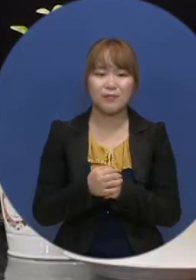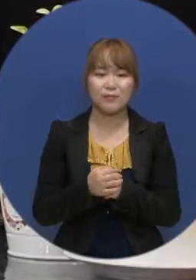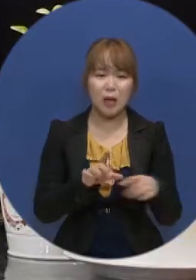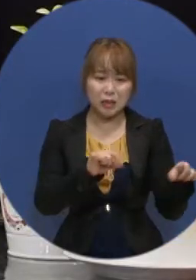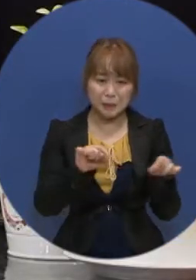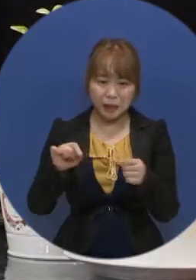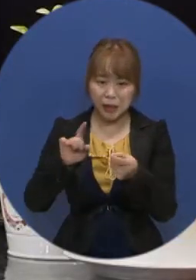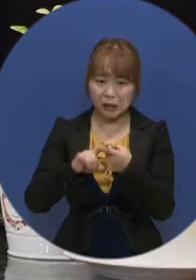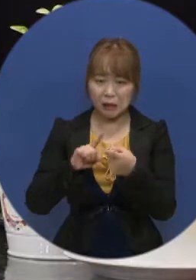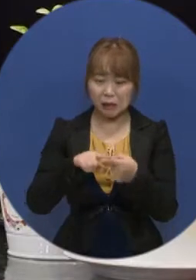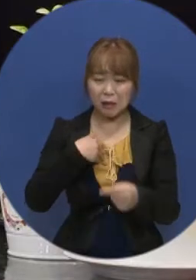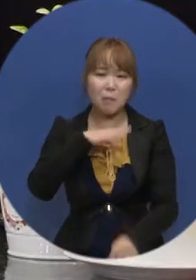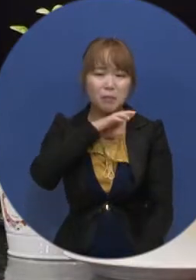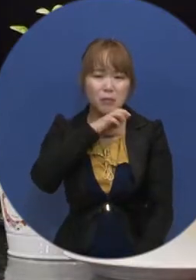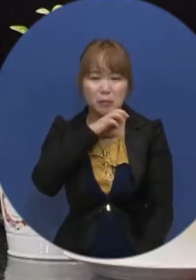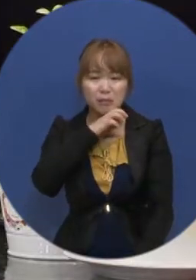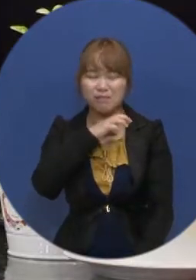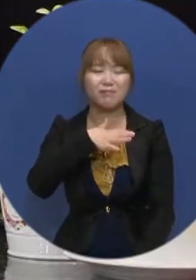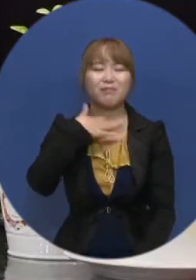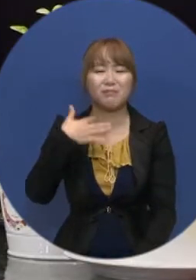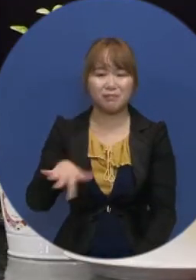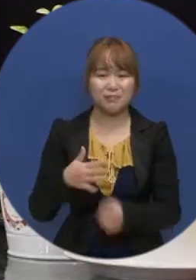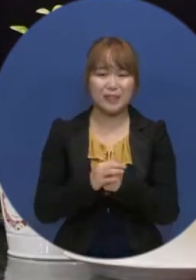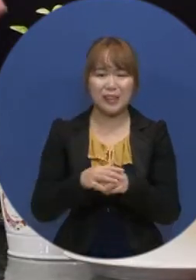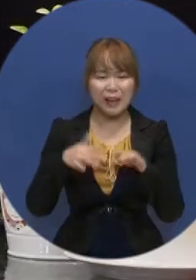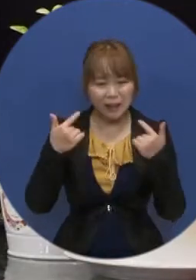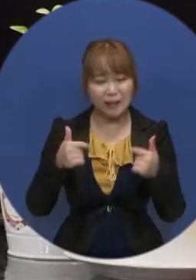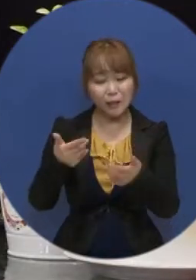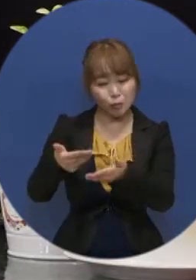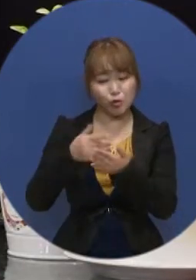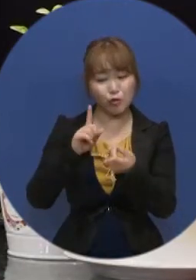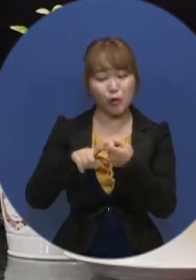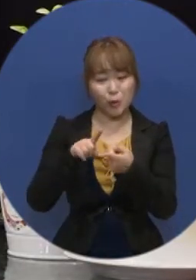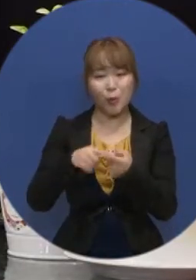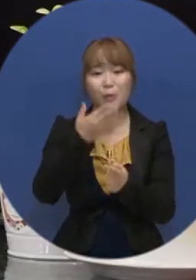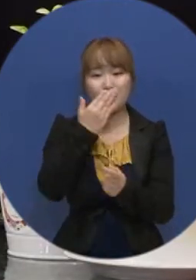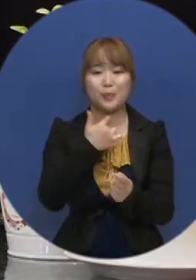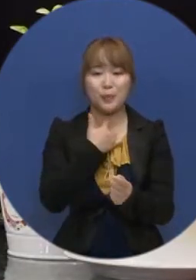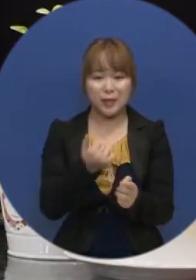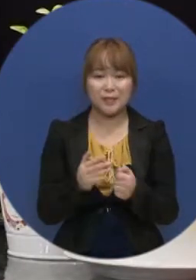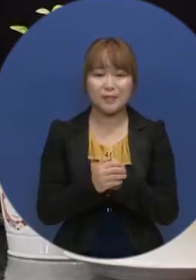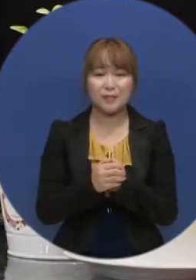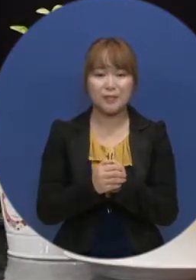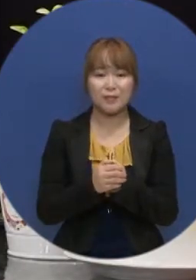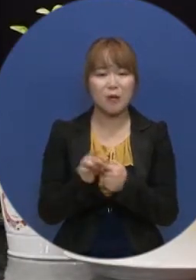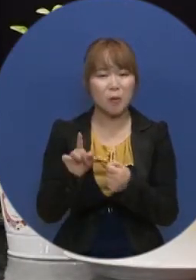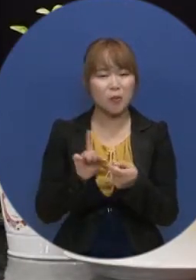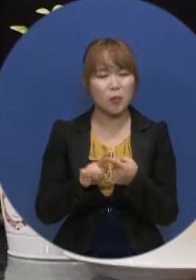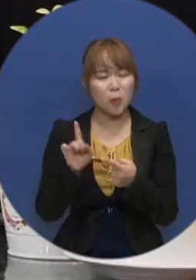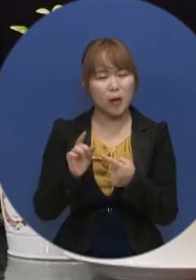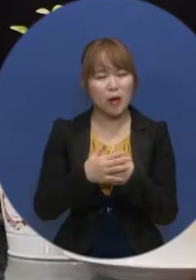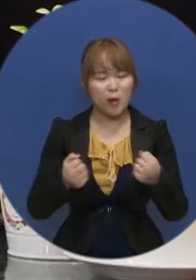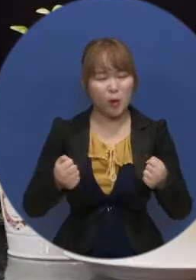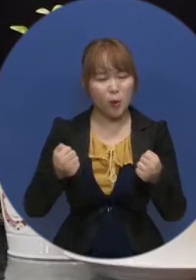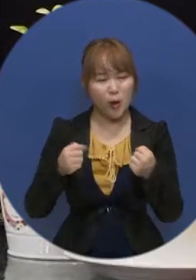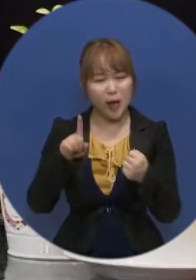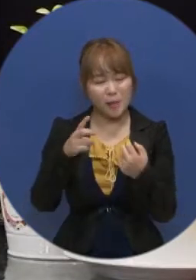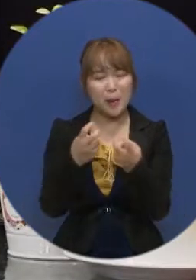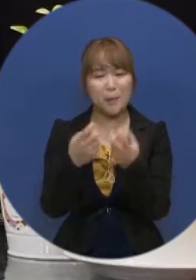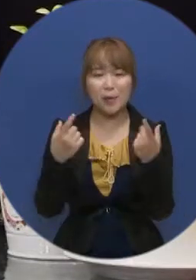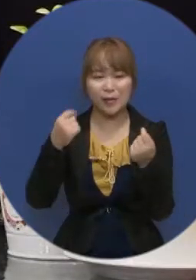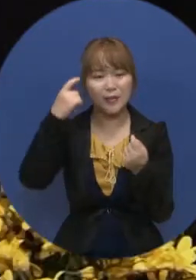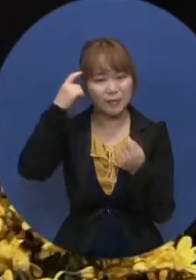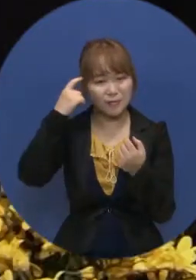음식에 대해서 컴플레인 한 적은 없어요. 아. 항상 그냥 주는 대로 먹었는데 네. 아마 그것도 건강의 비결이 아닌가 그렇게